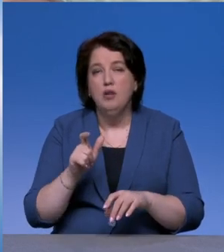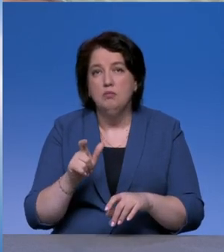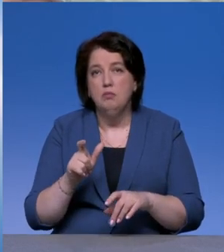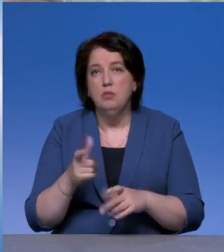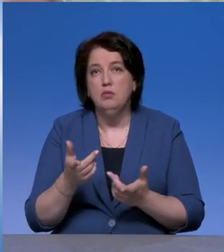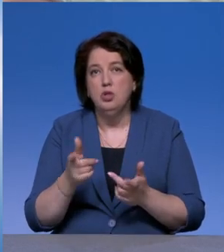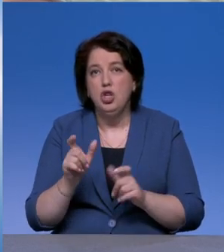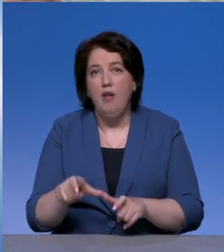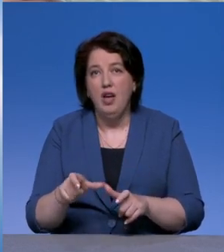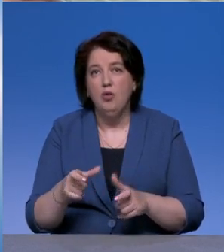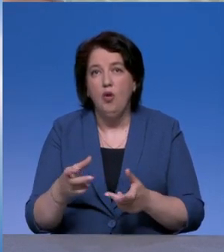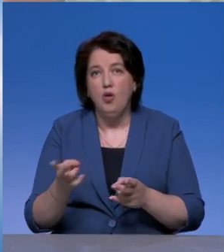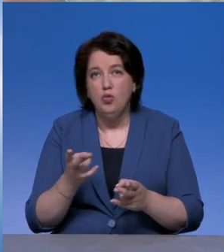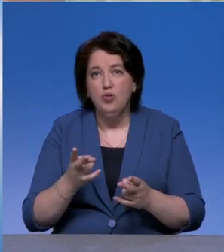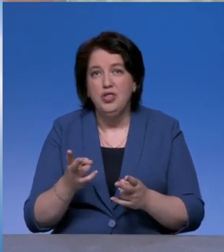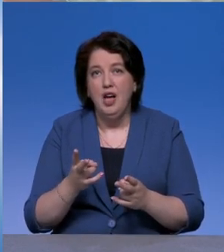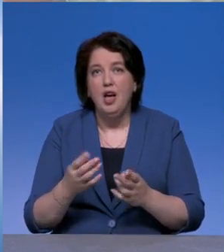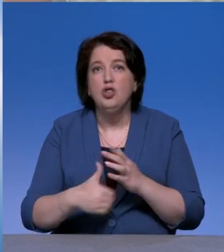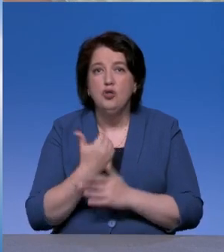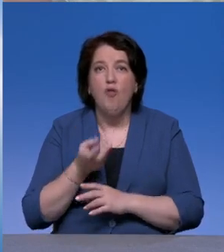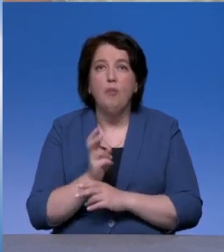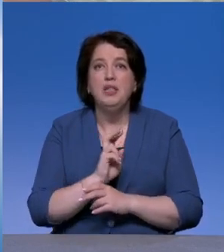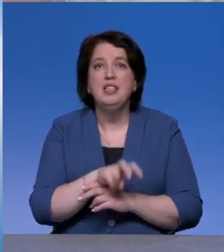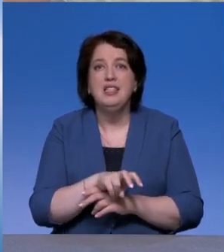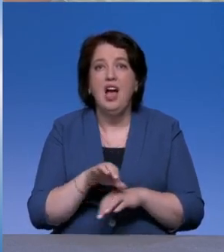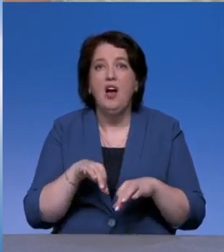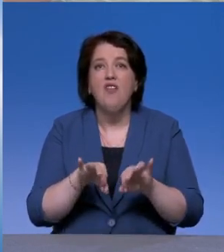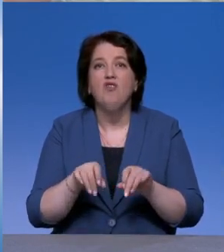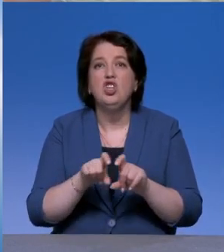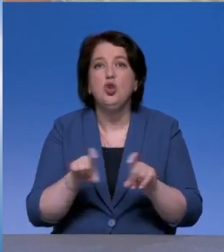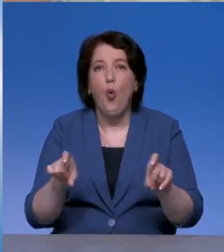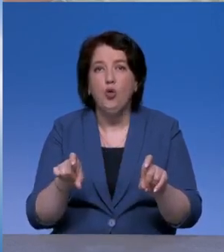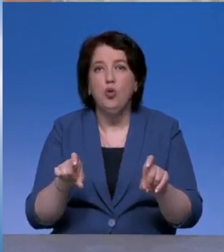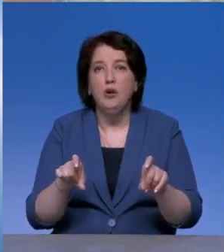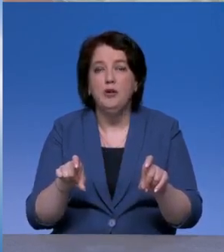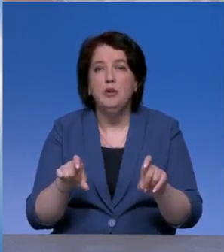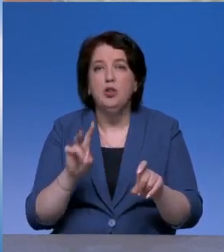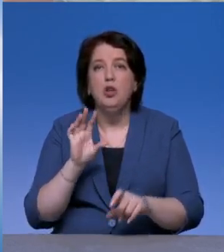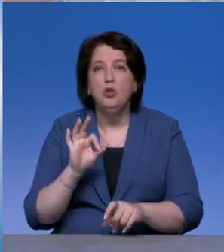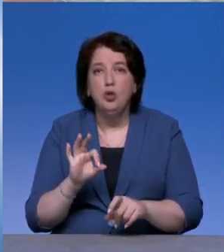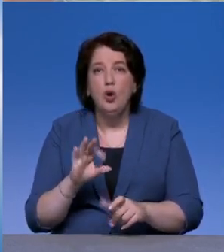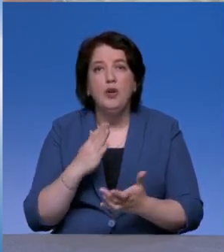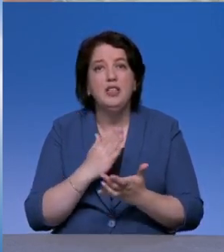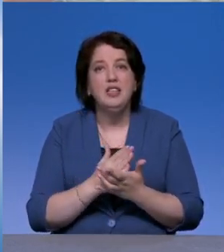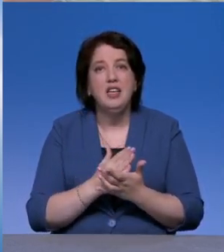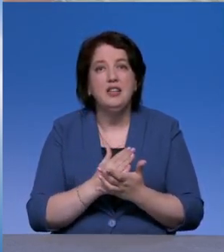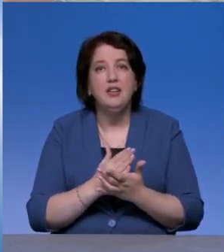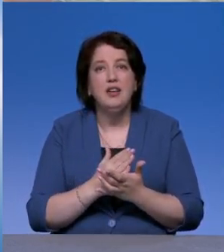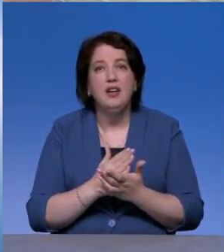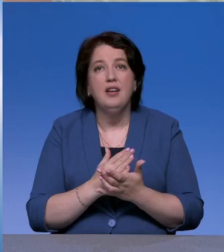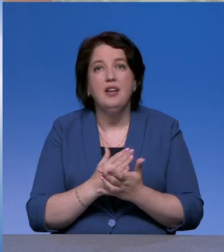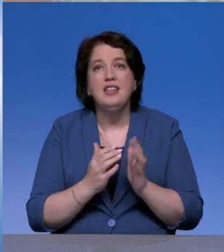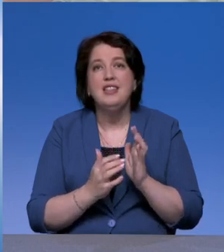выдохнуть и сходить в автошколу. Но на этом пути есть несколько, как это сказать, ну не то что